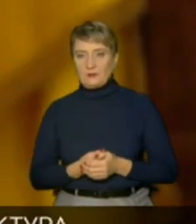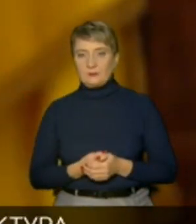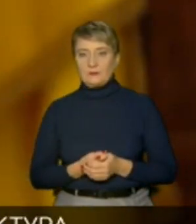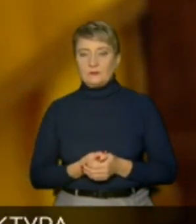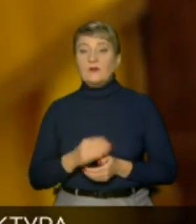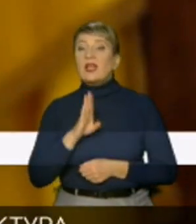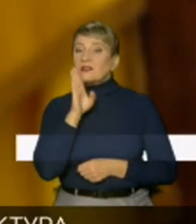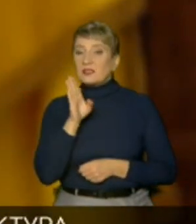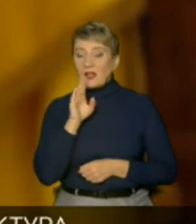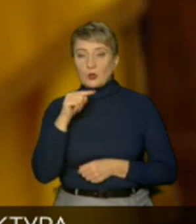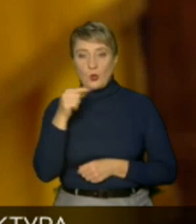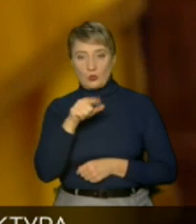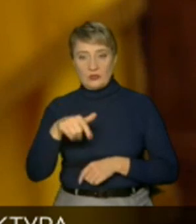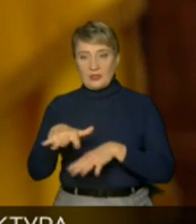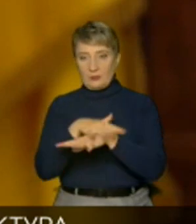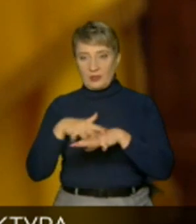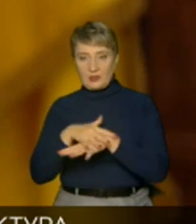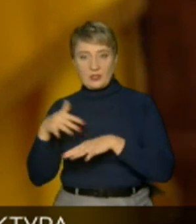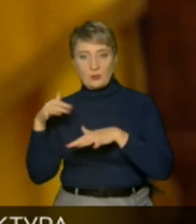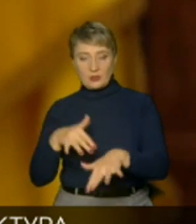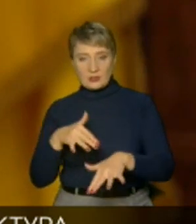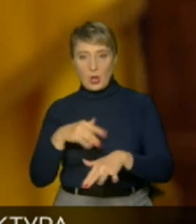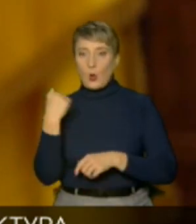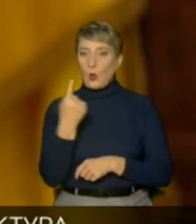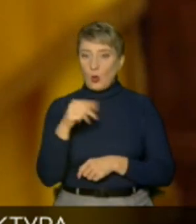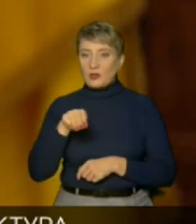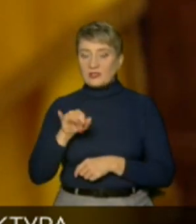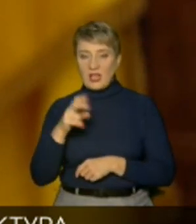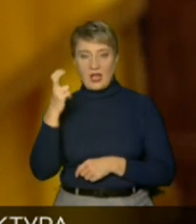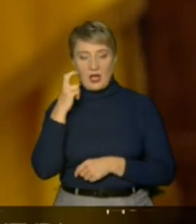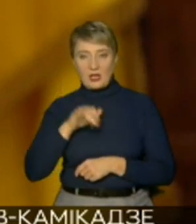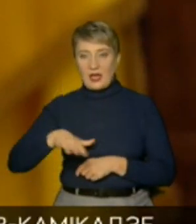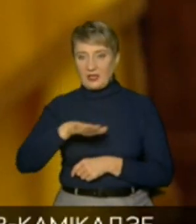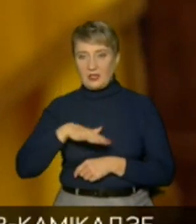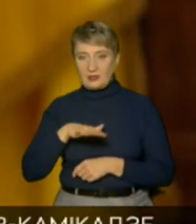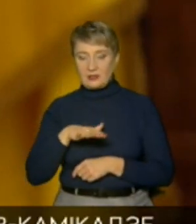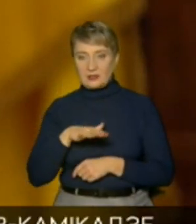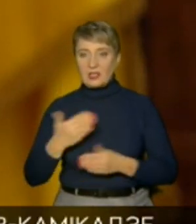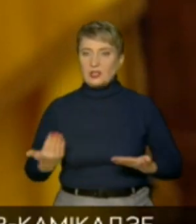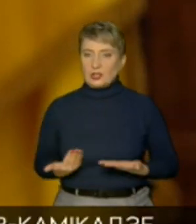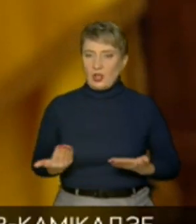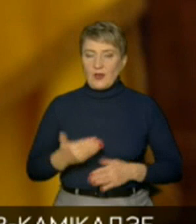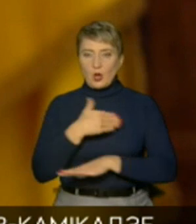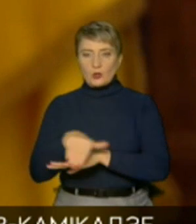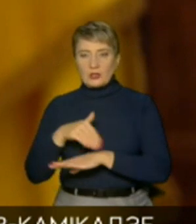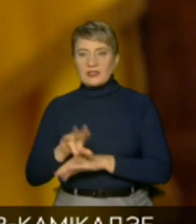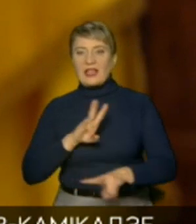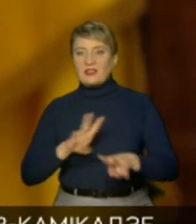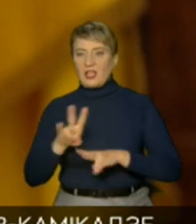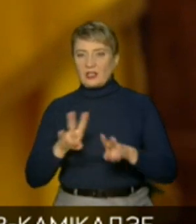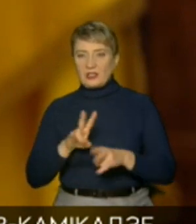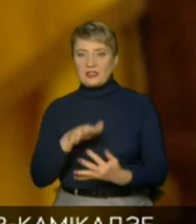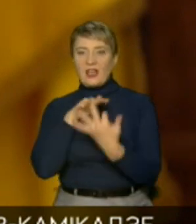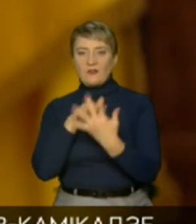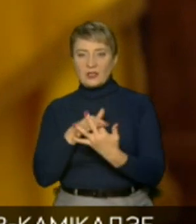Зранку росіяни масово атакують область та країну. Б'ють по критичній інфраструктурі та житлових кварталах. Терористи воюють з